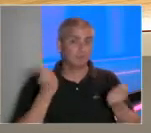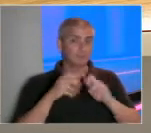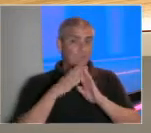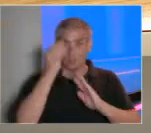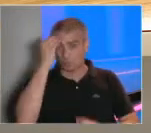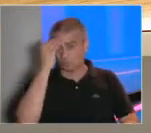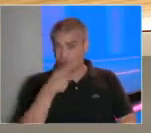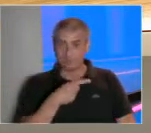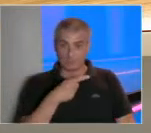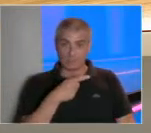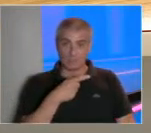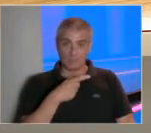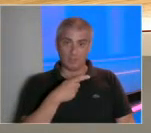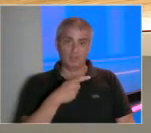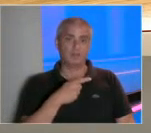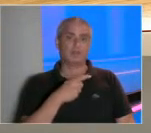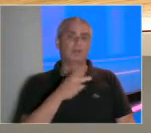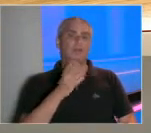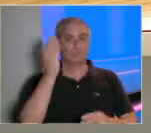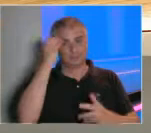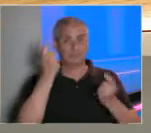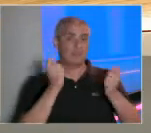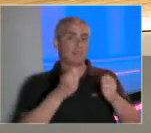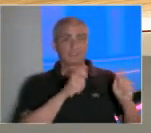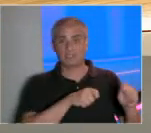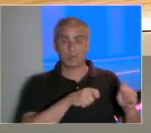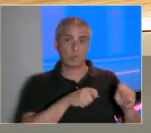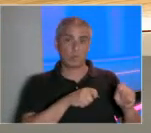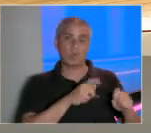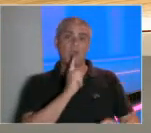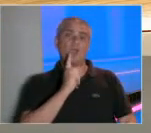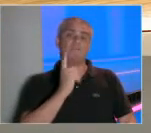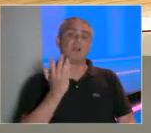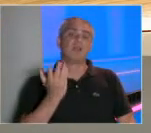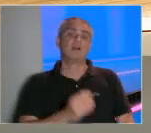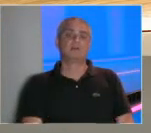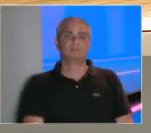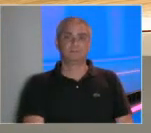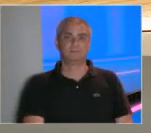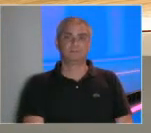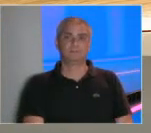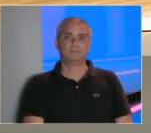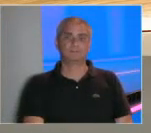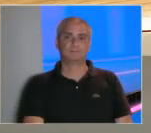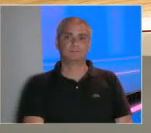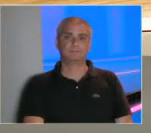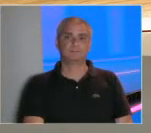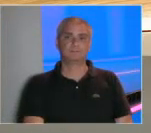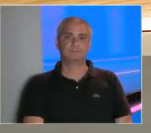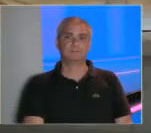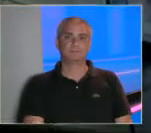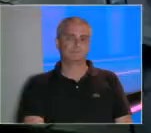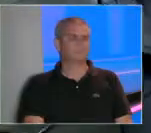הספר, לפחות 2-3 בית הספר נסגרו, אבל שוב, זה ממש עמום